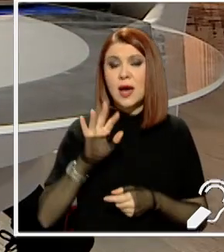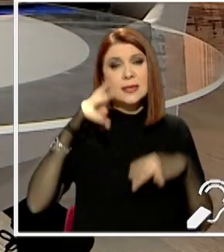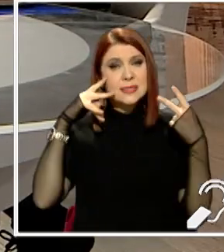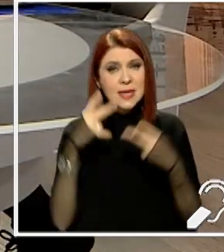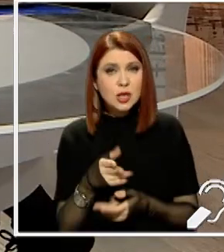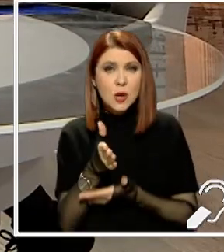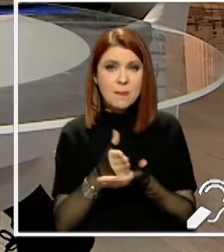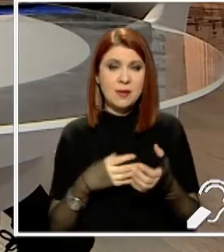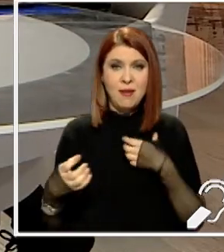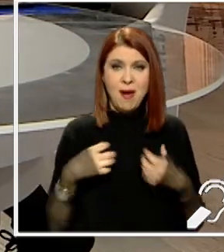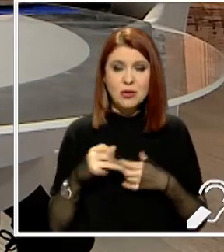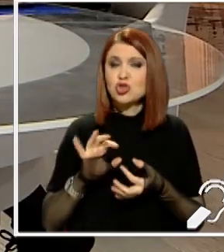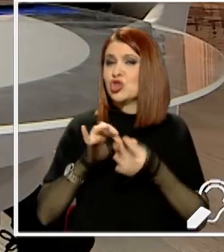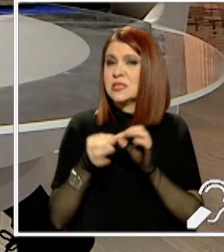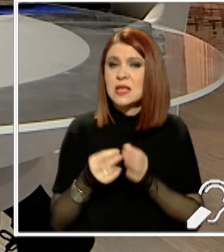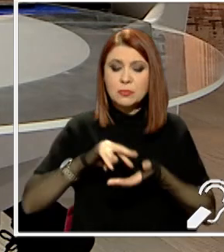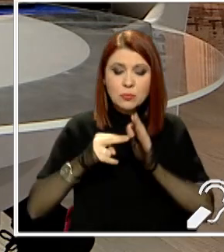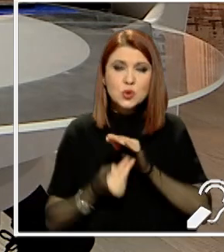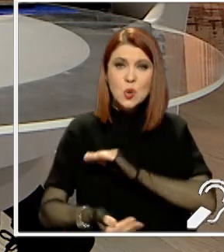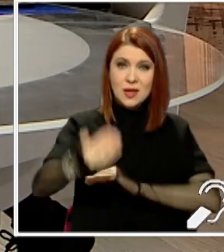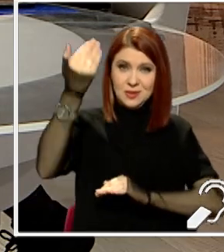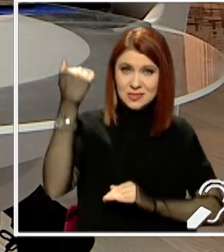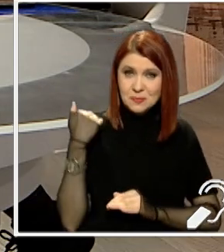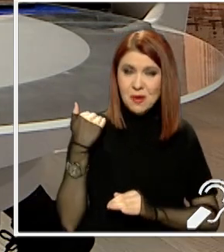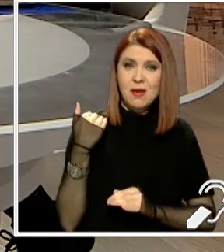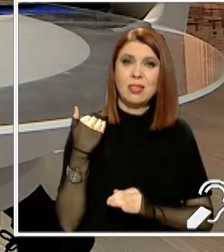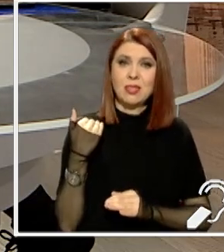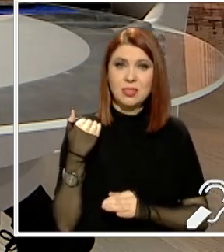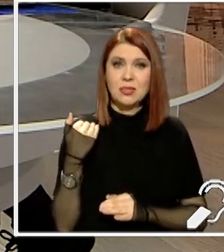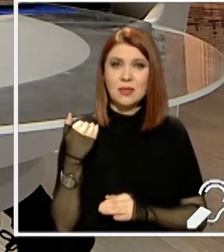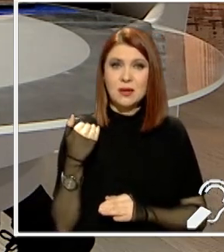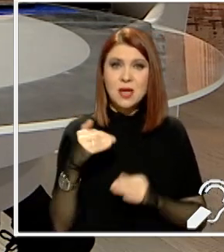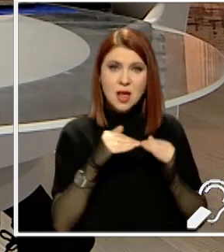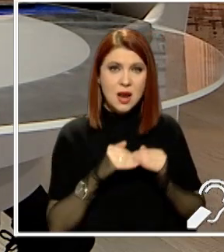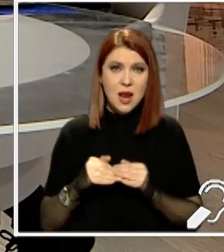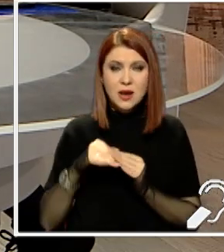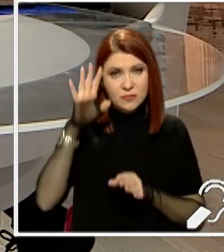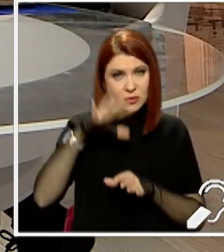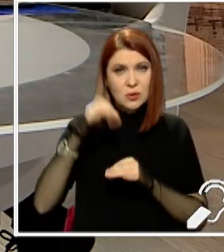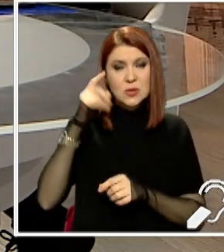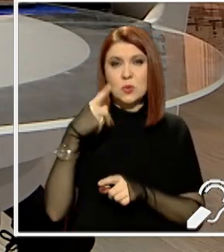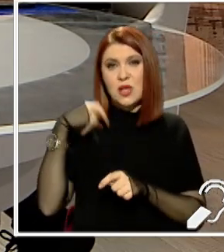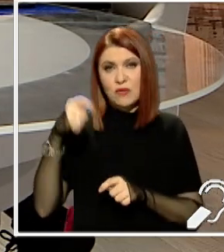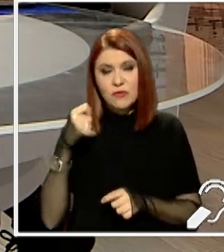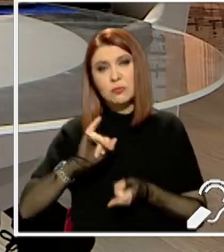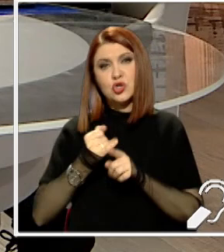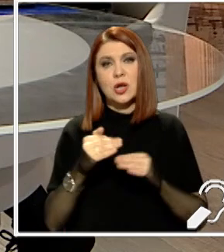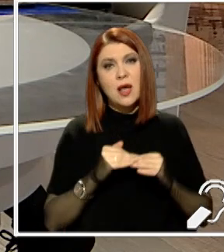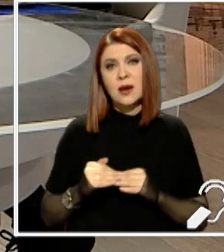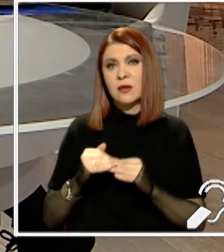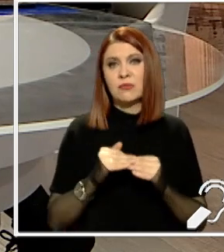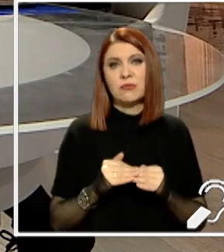înțelege partea artistică și ce înseamnă procesul din spate, atât la nivelul creației unui film, dar și la